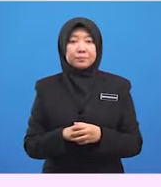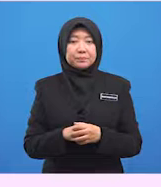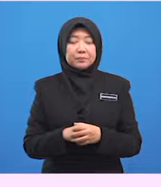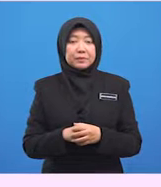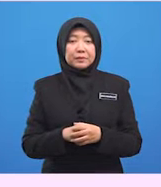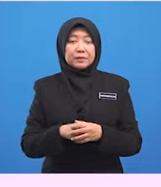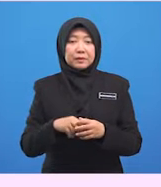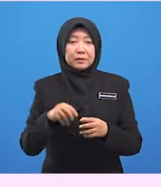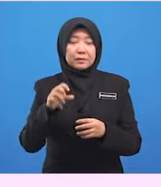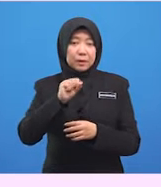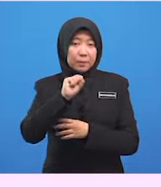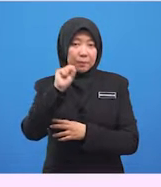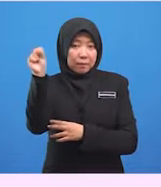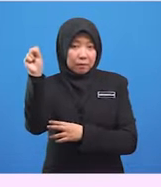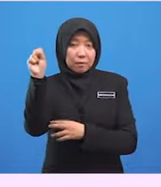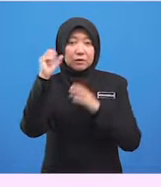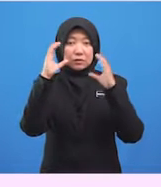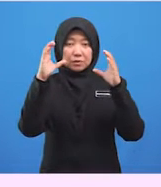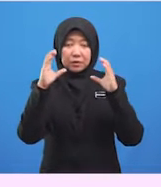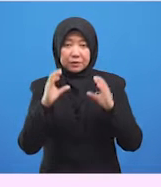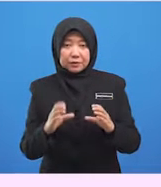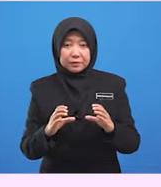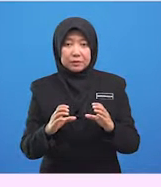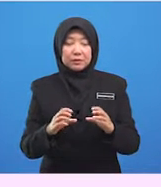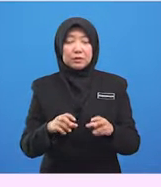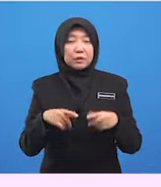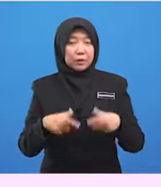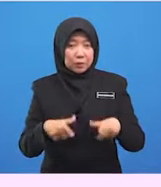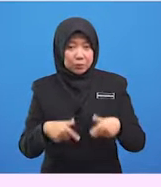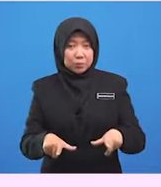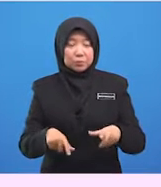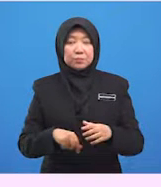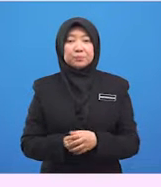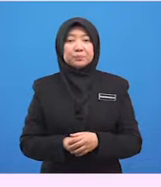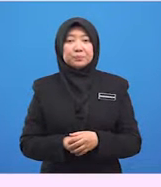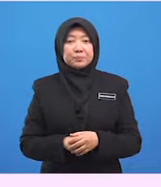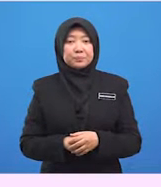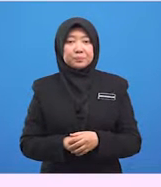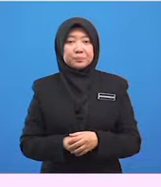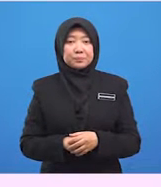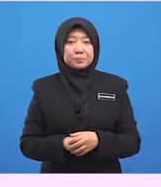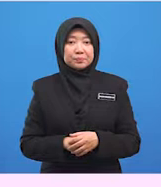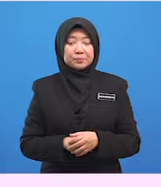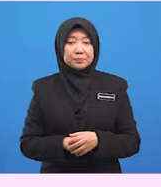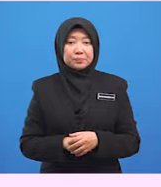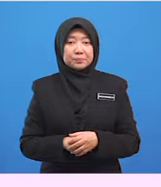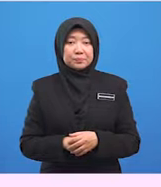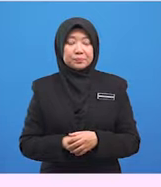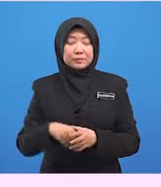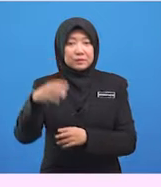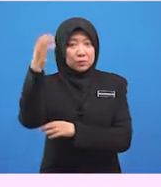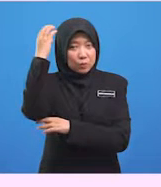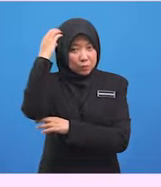di pantai timur Sabah terdapat cara pengebom Ian kredit kayu manakah Lembah